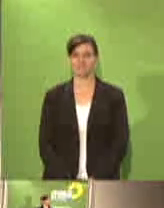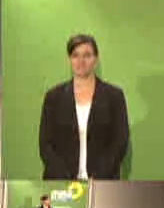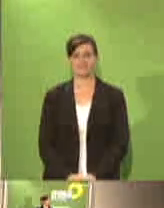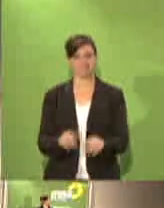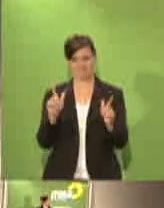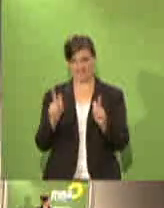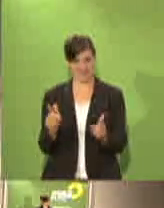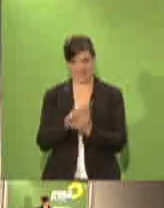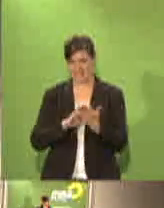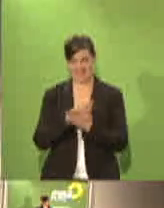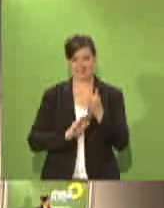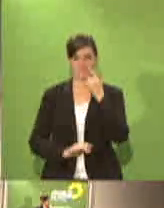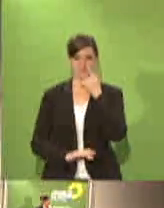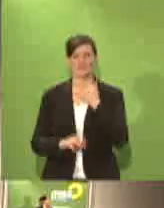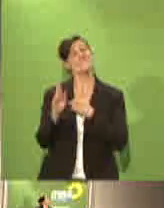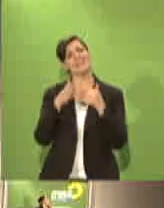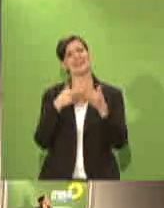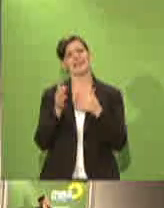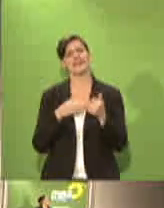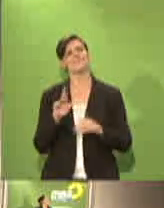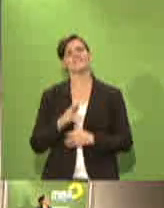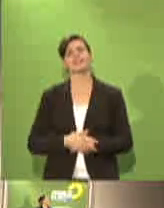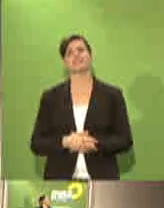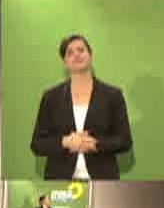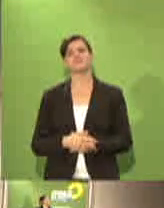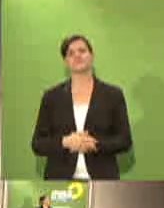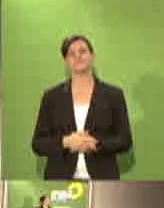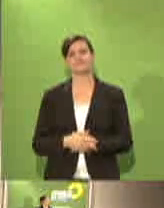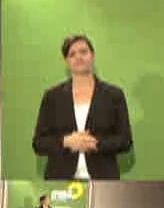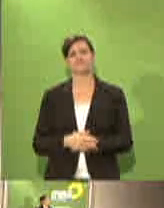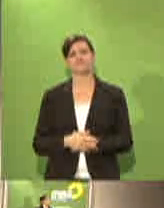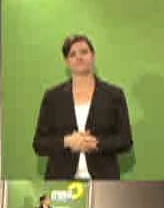Ich sehe keine Stimme. Wer enthält sich?